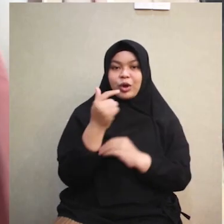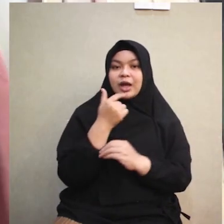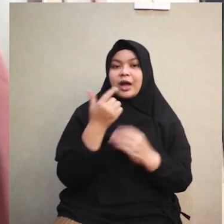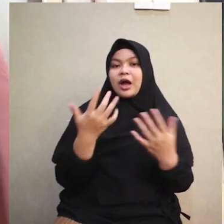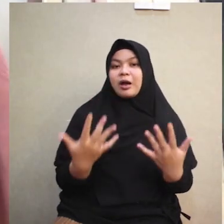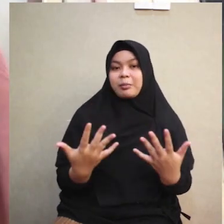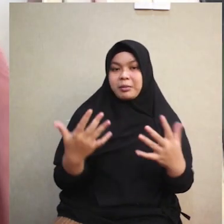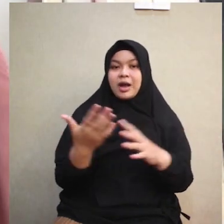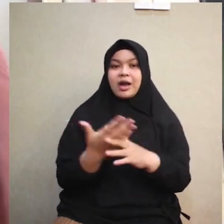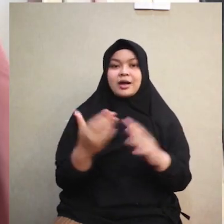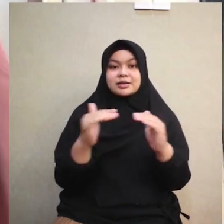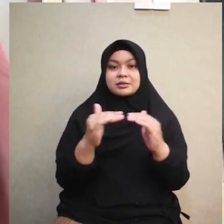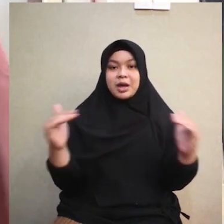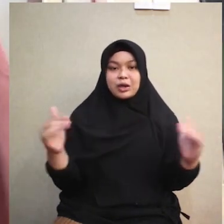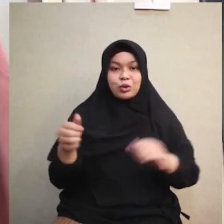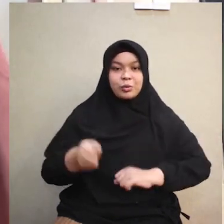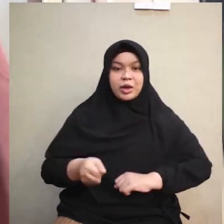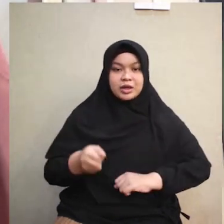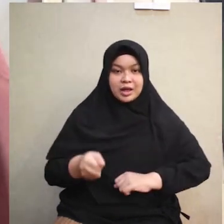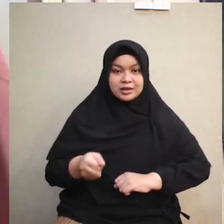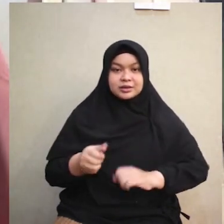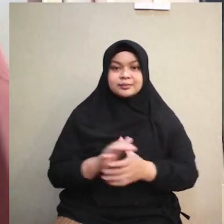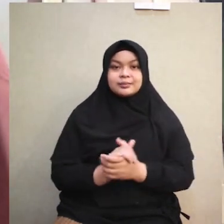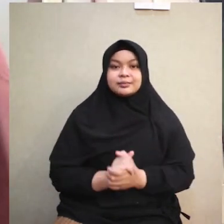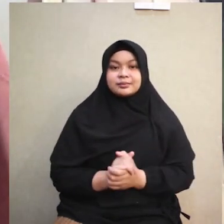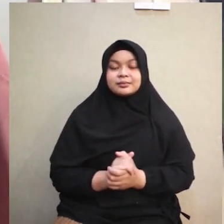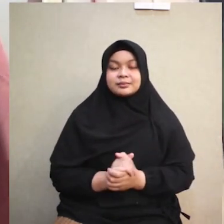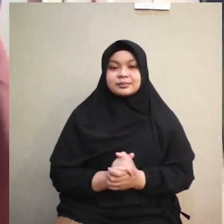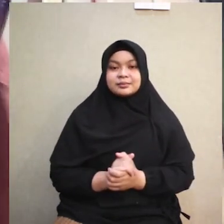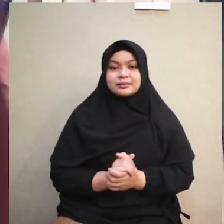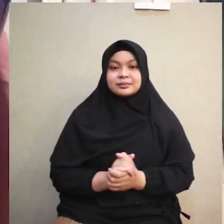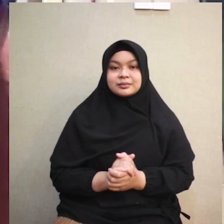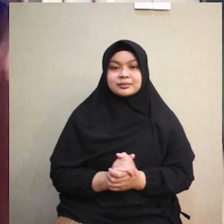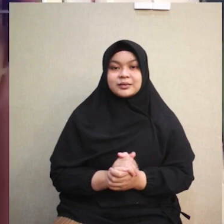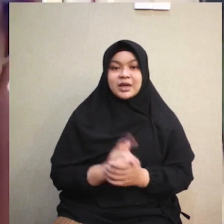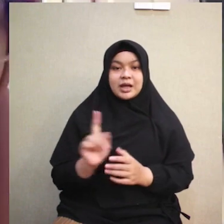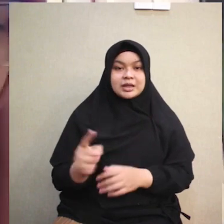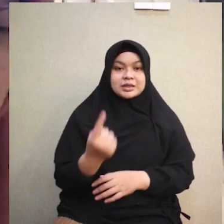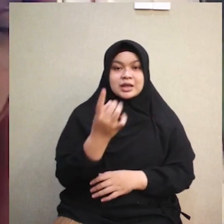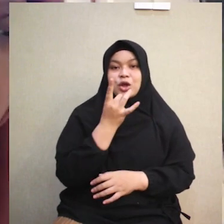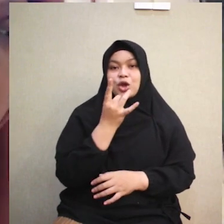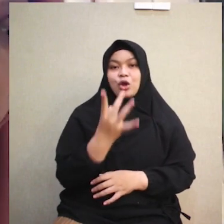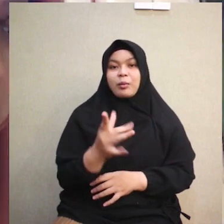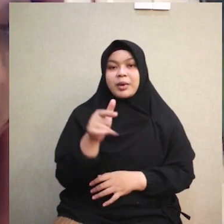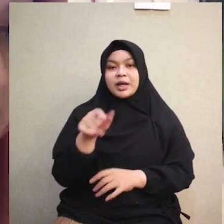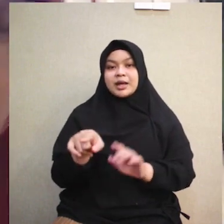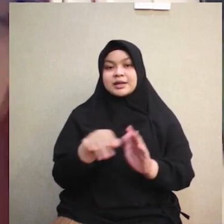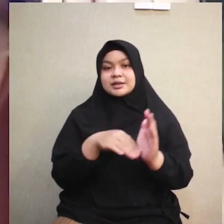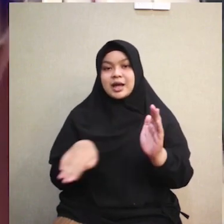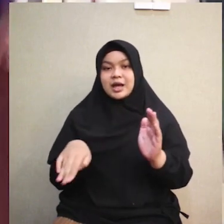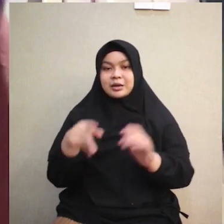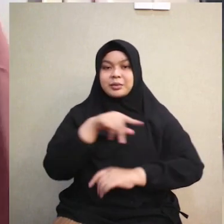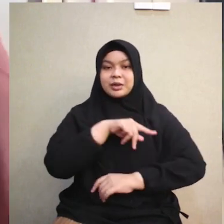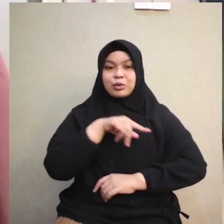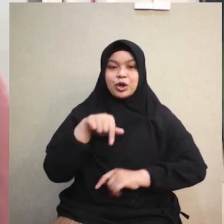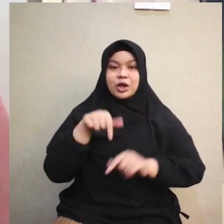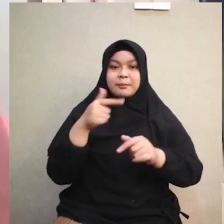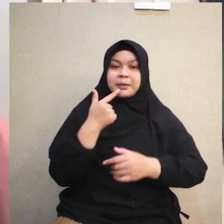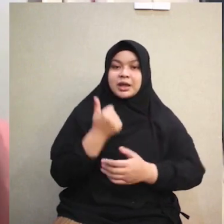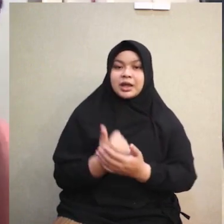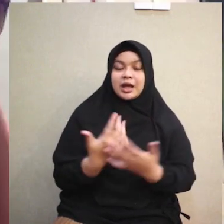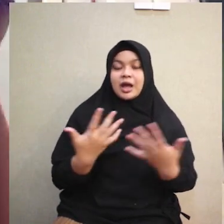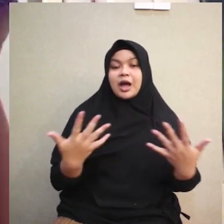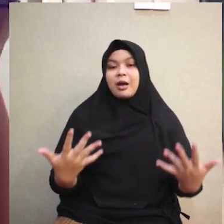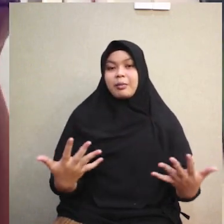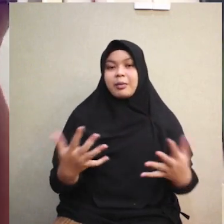akses itu Justice ya akses terhadap peradilan di salah satu rekomendasi dari crd community yang sangat penting menurut